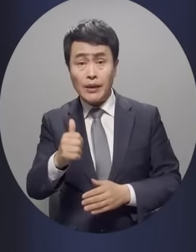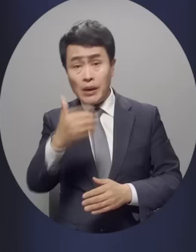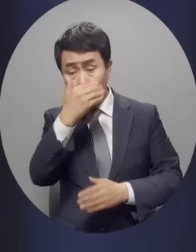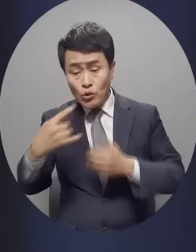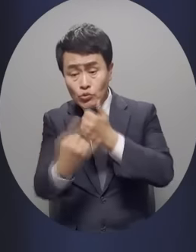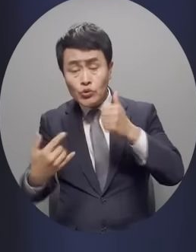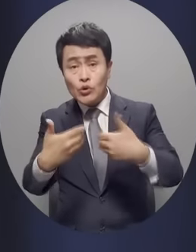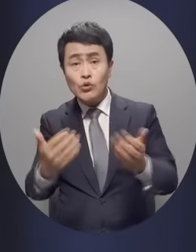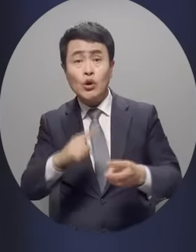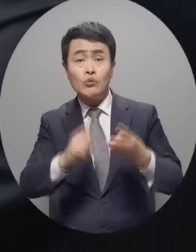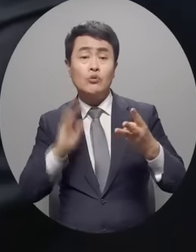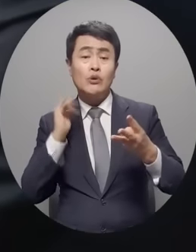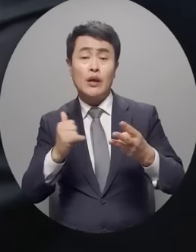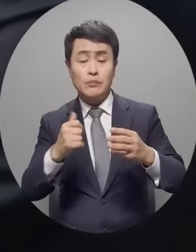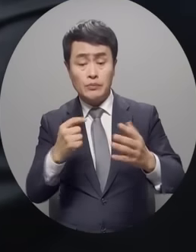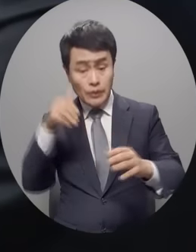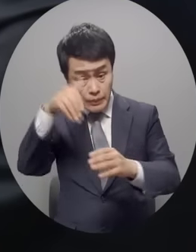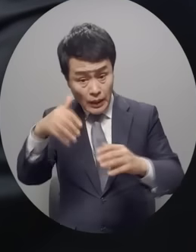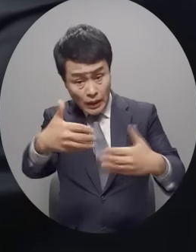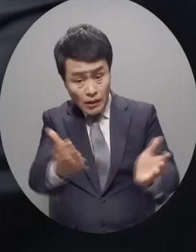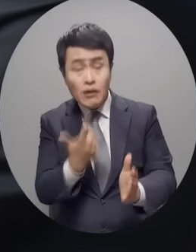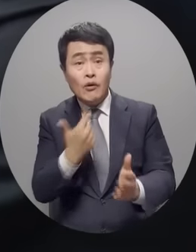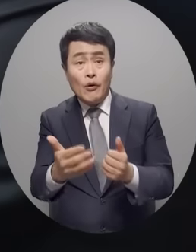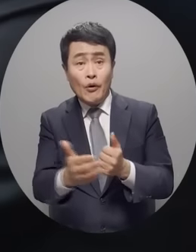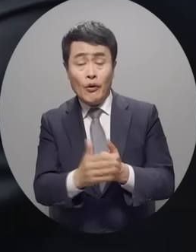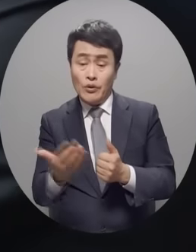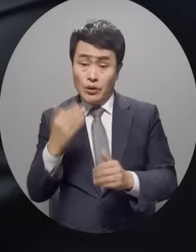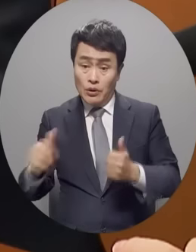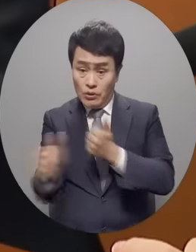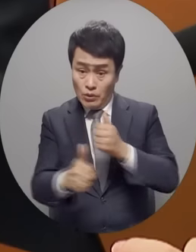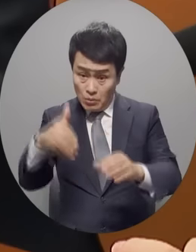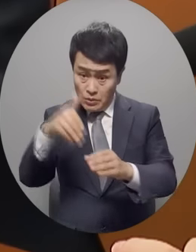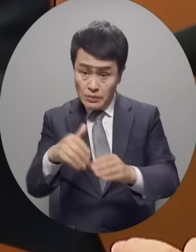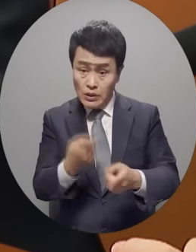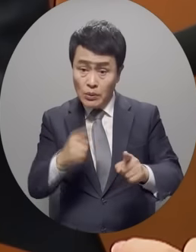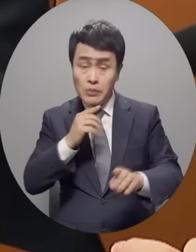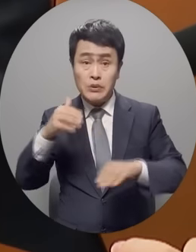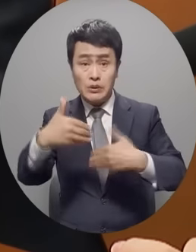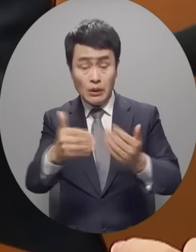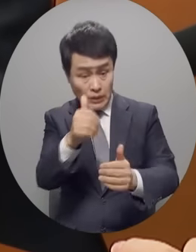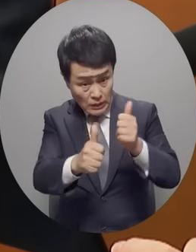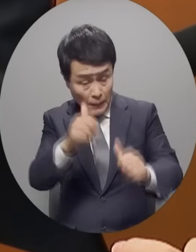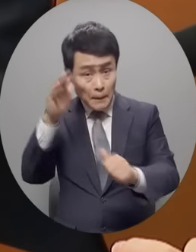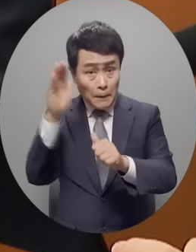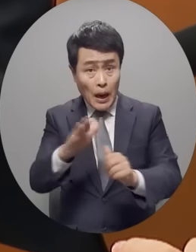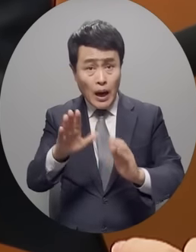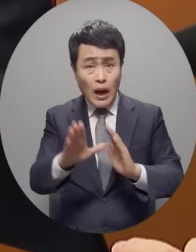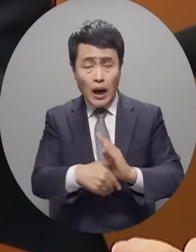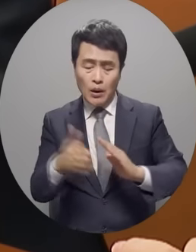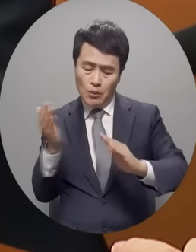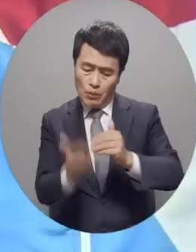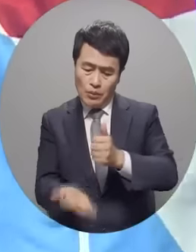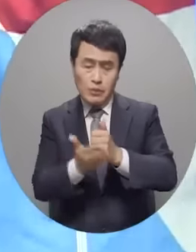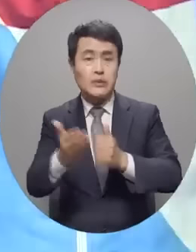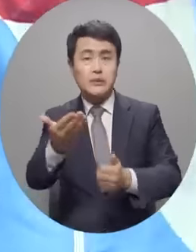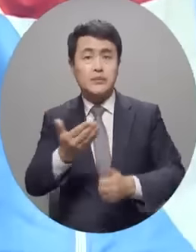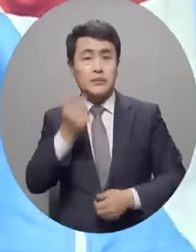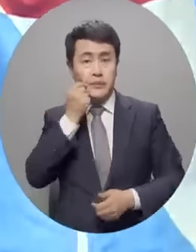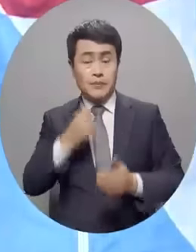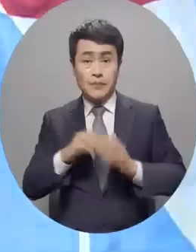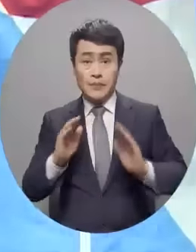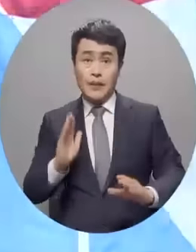후보 캠프를 거쳤다가 지난 총선에선 더불어민주당에 합류했지만 경선에서 탈락해 공천을 받진 못했습니다.